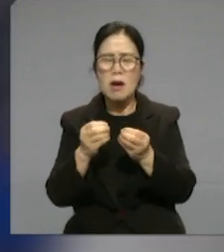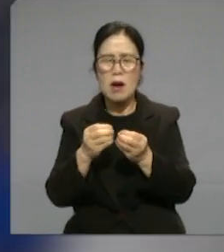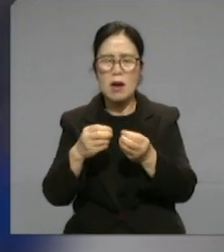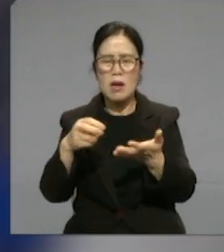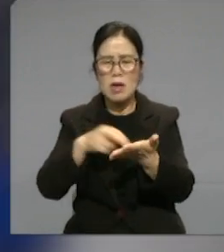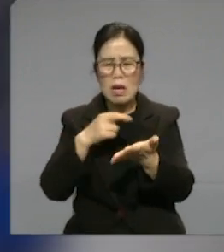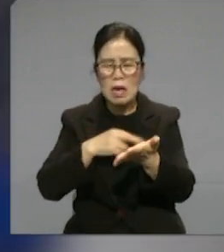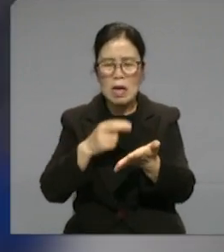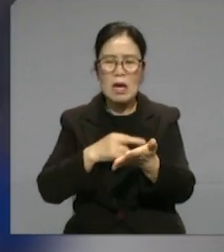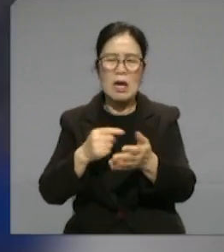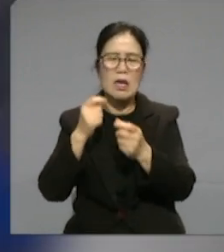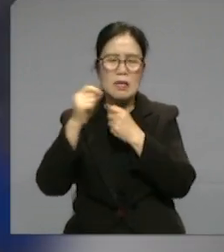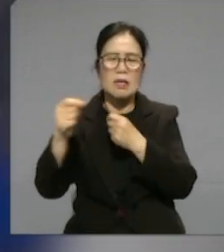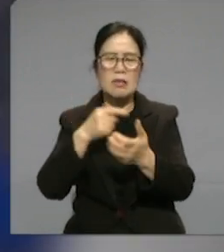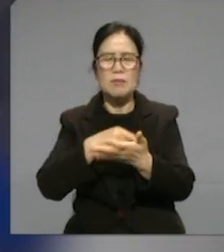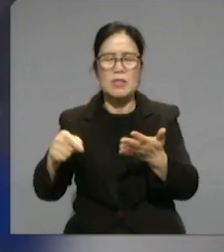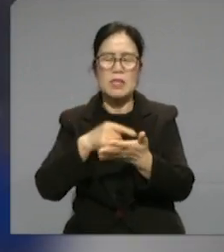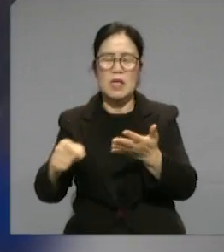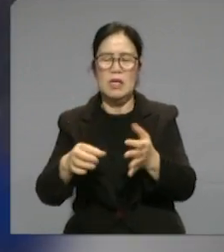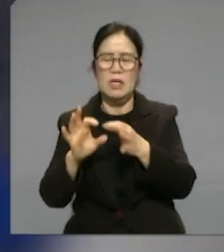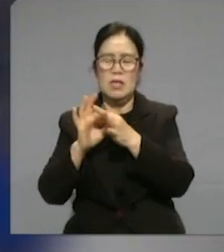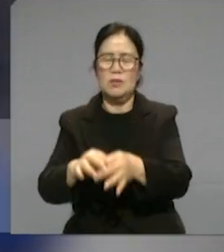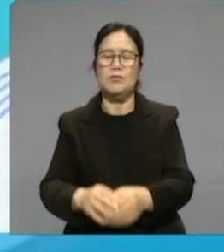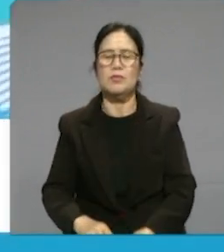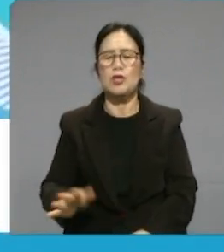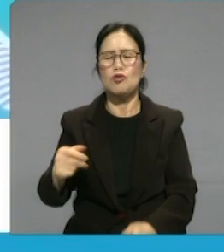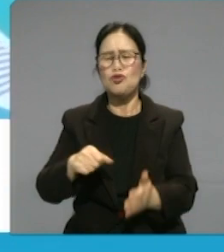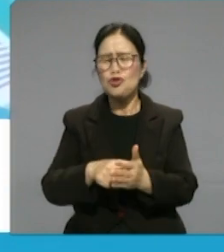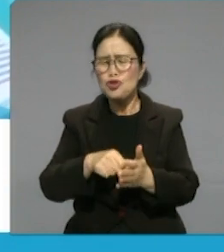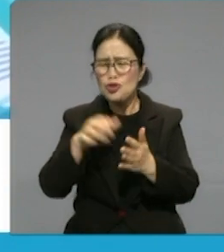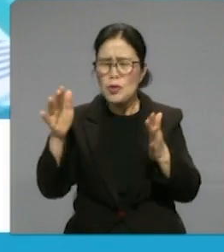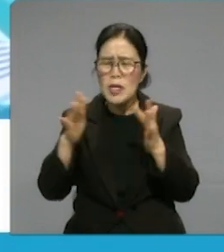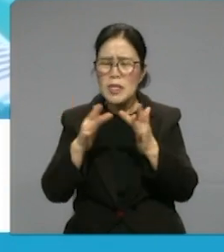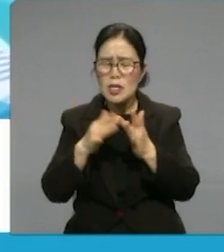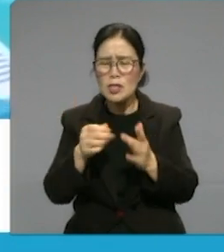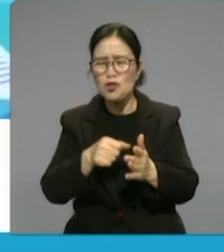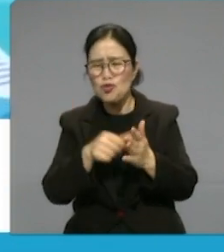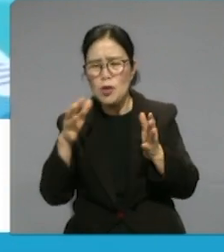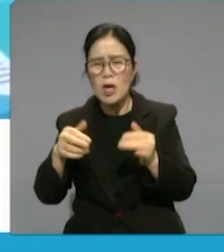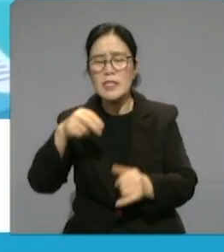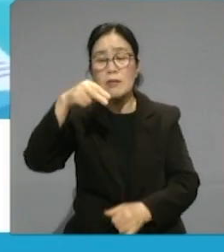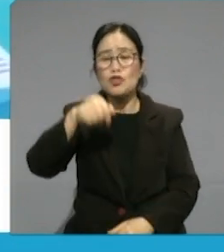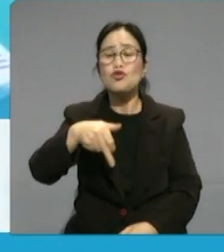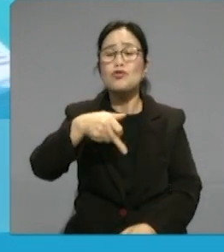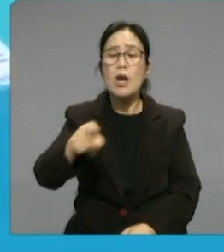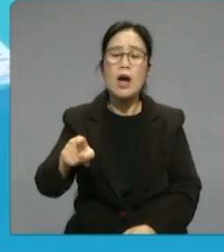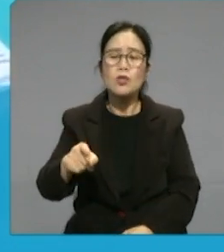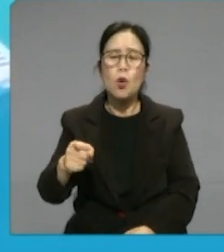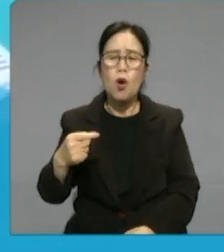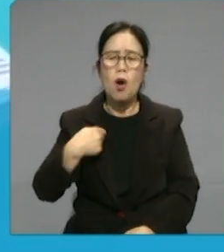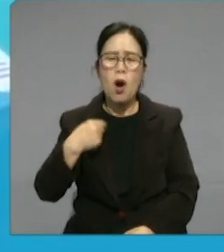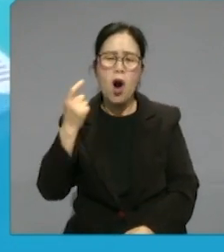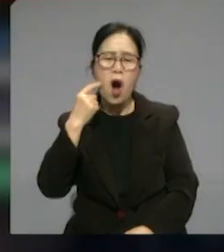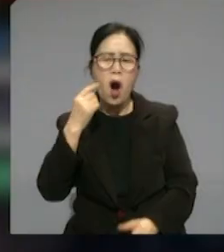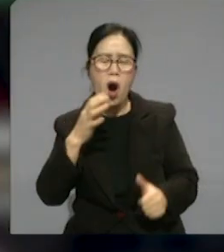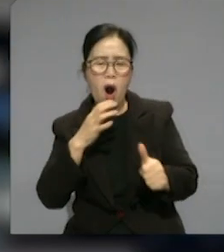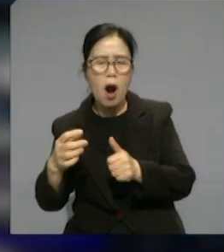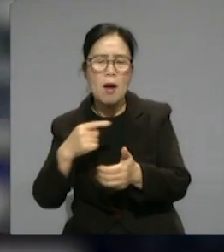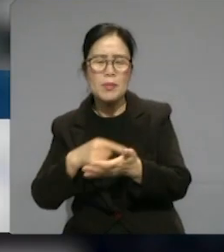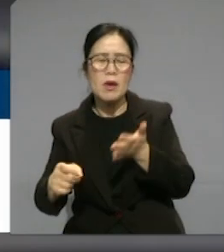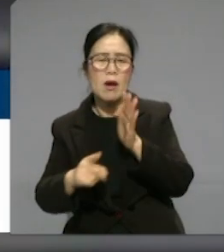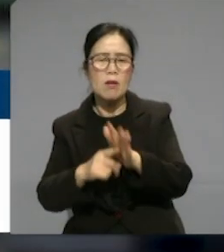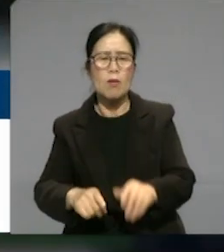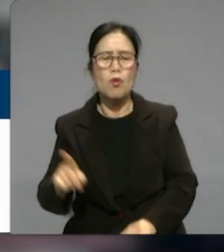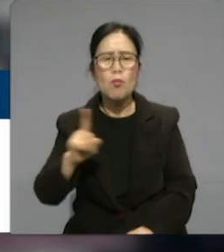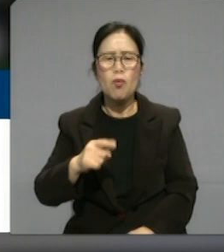계속되고 있습니다 최근 유명 인플루언서인 슈카 사칭 피해를 알리기도 했습니다 뭔지